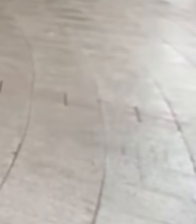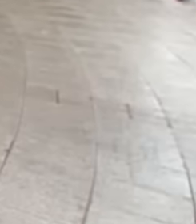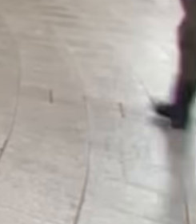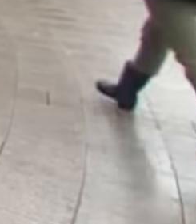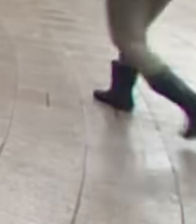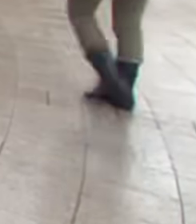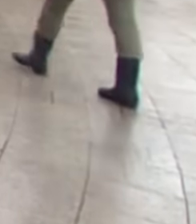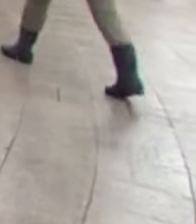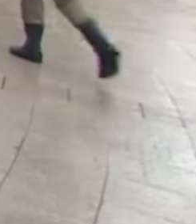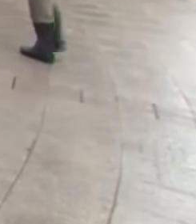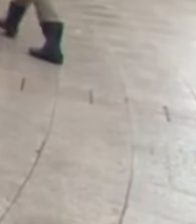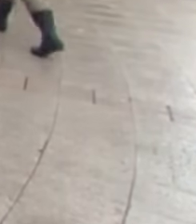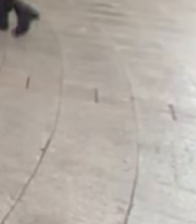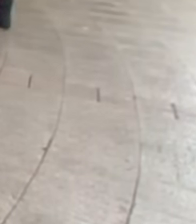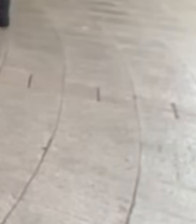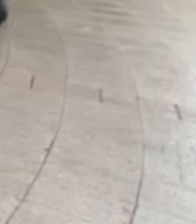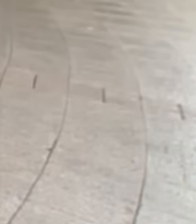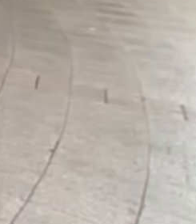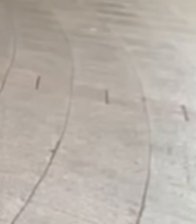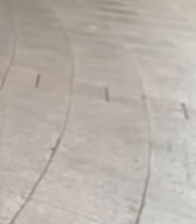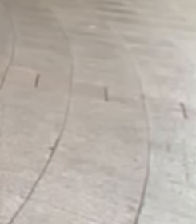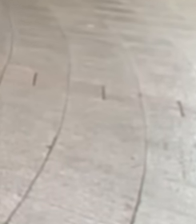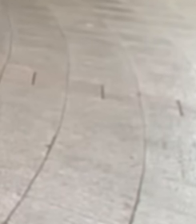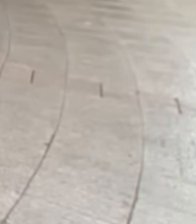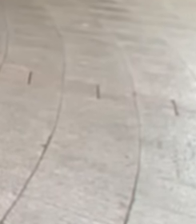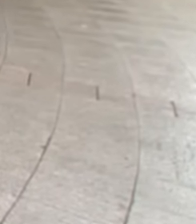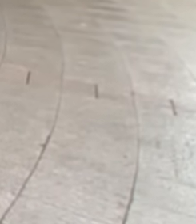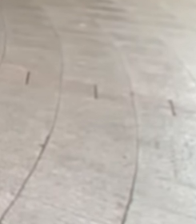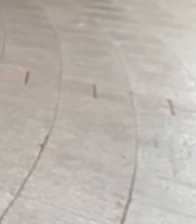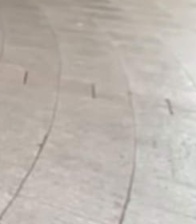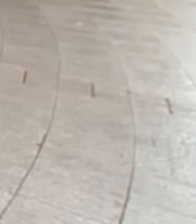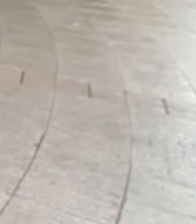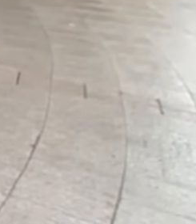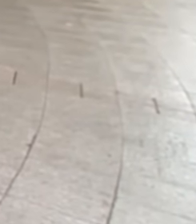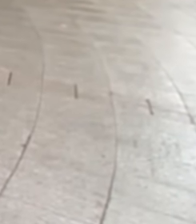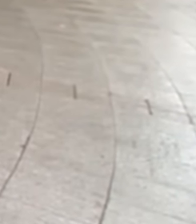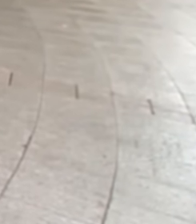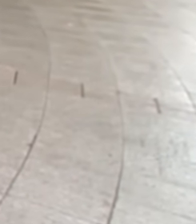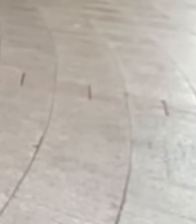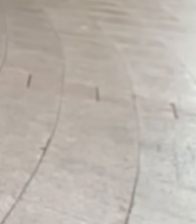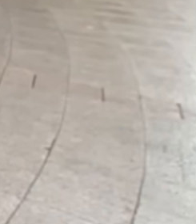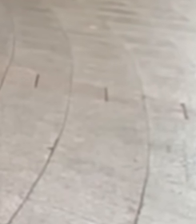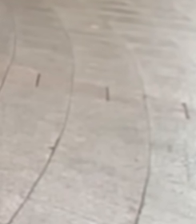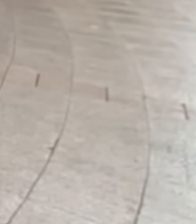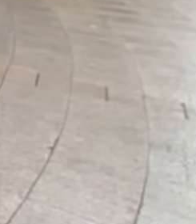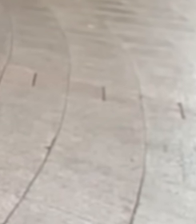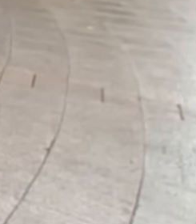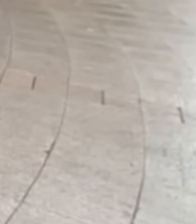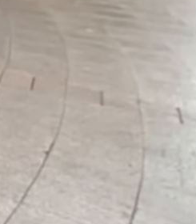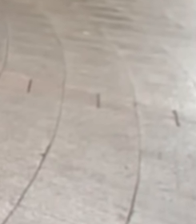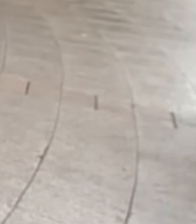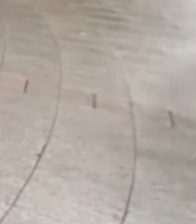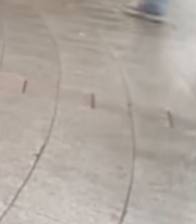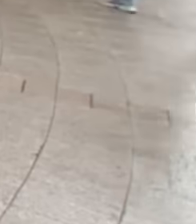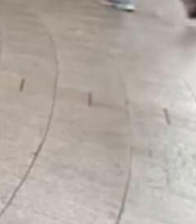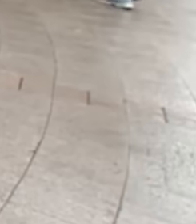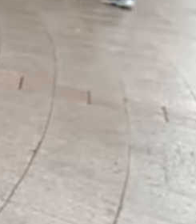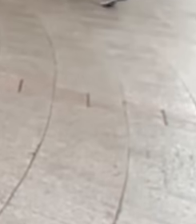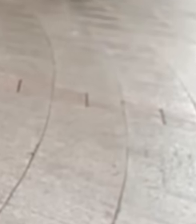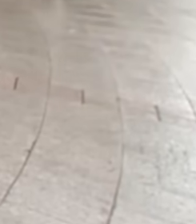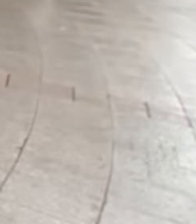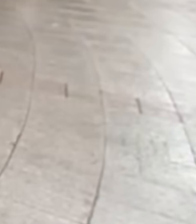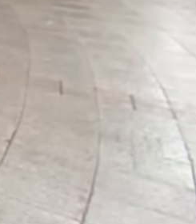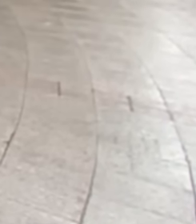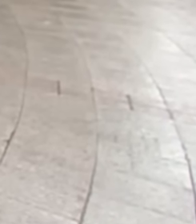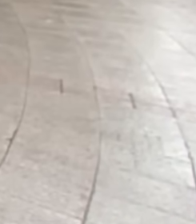함께 비 피해 없는지 비 피해는 어느 정도인지 이야기 나눠보겠습니다. 저는 비가 오나 눈이 오나 매일 아침 이곳에서 여러분을 기다리겠습니다. 김진의